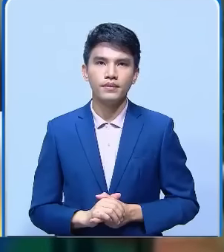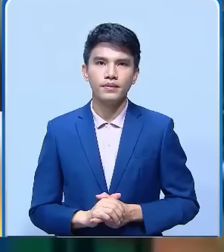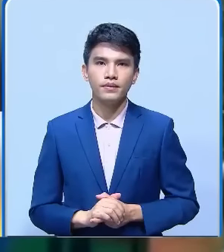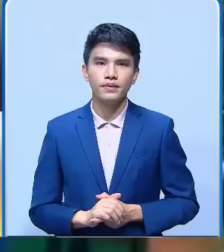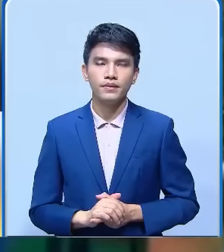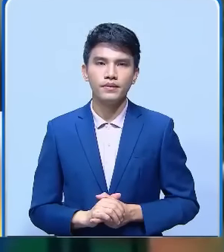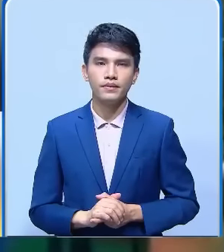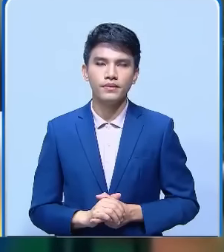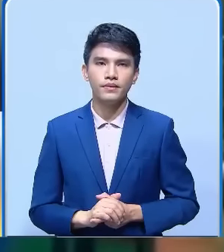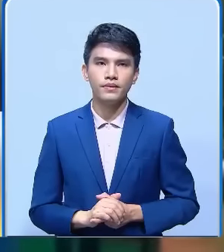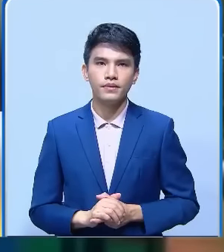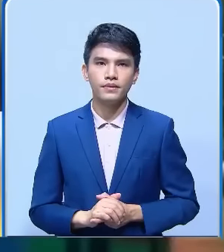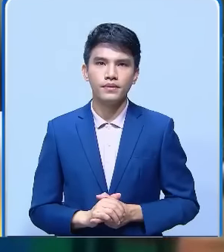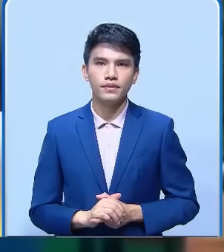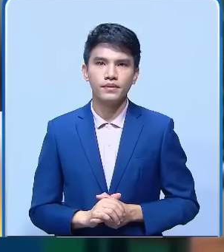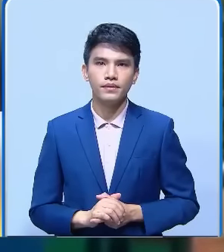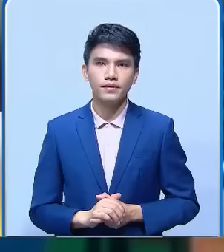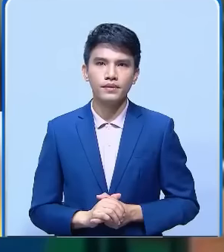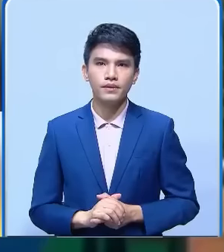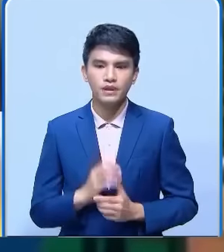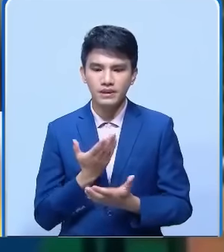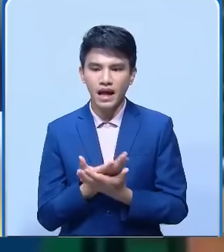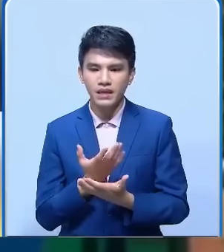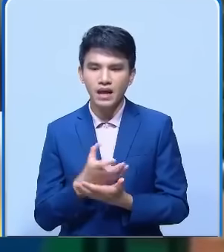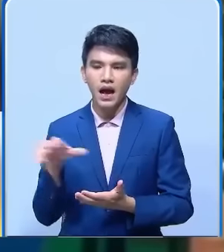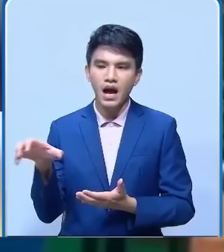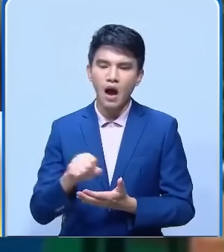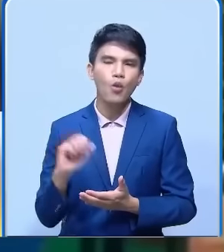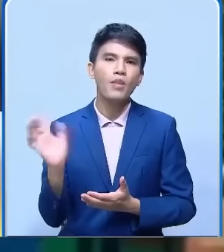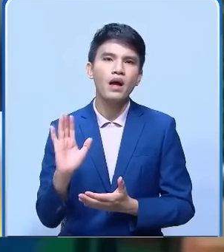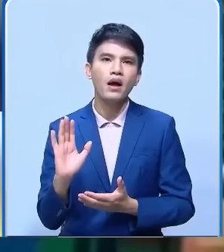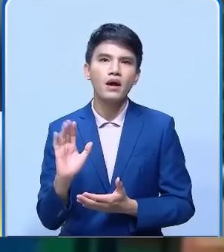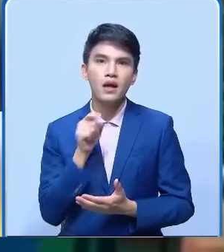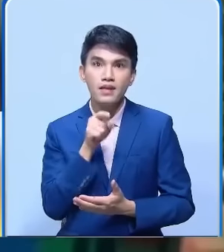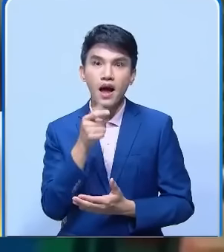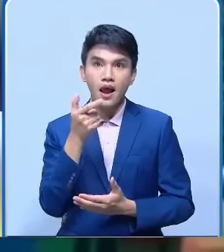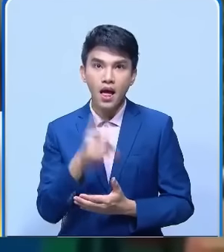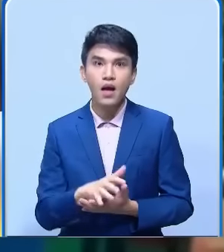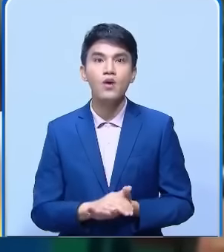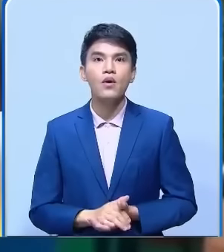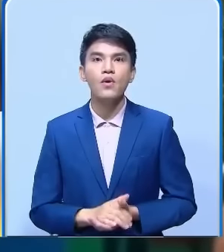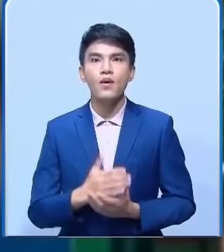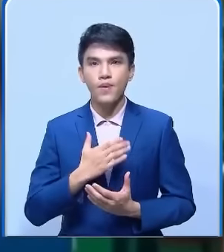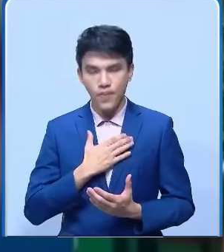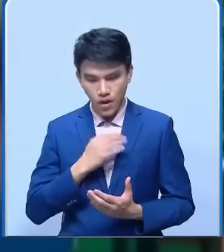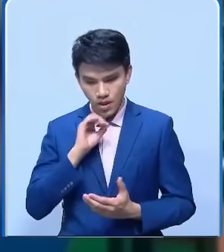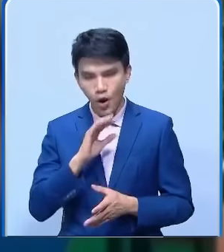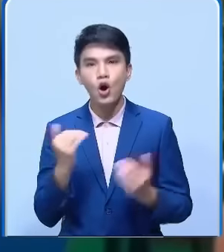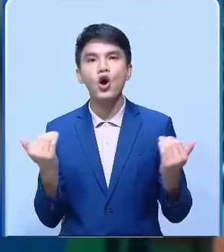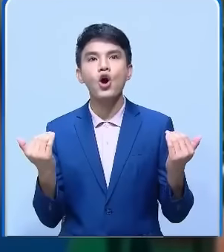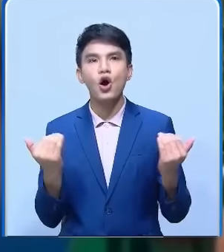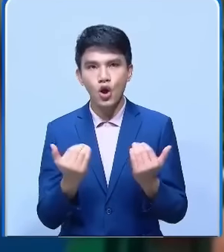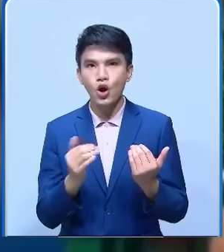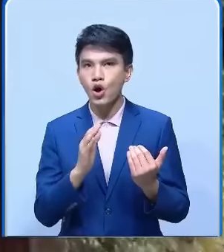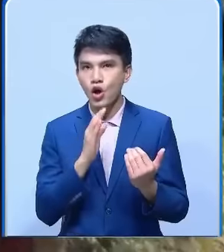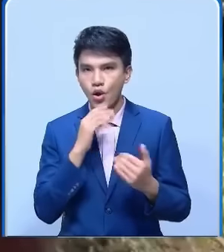เงี้ย คร ับ ก็ว่าไม่เอาเงินคืนก็ได้เขาบอกไม่ได้เขาสั่งมาแล้วทีนี้หนูเลยสั่งลูกหนูว่าถ้าเข้า